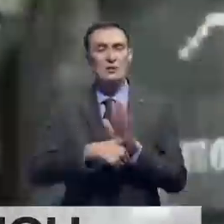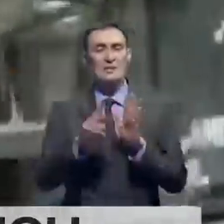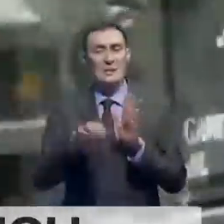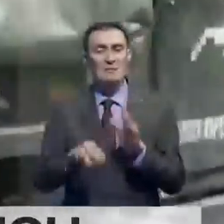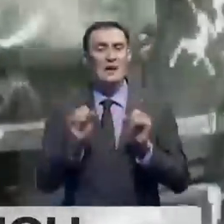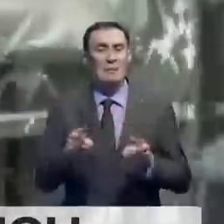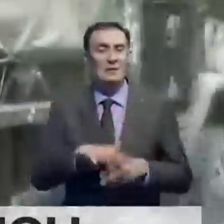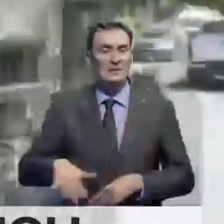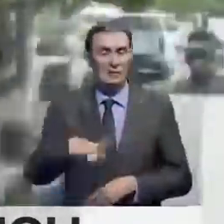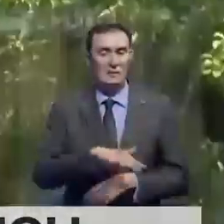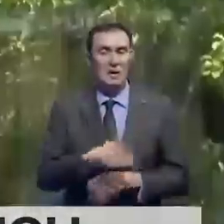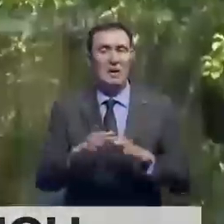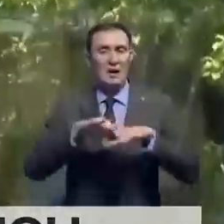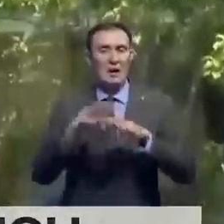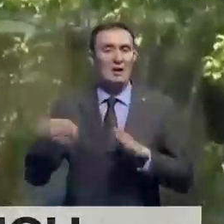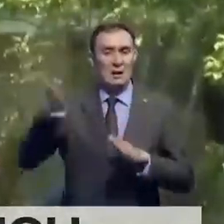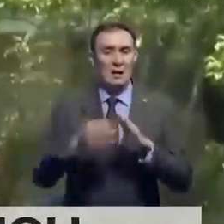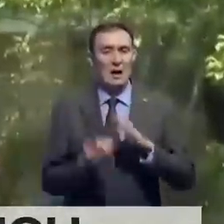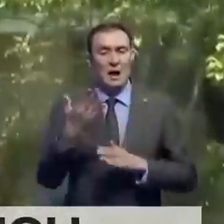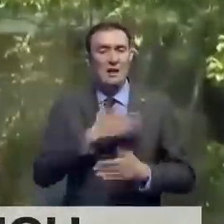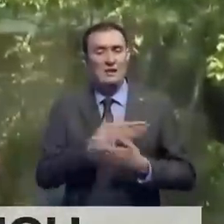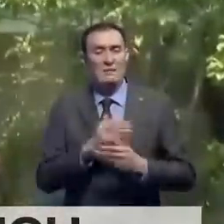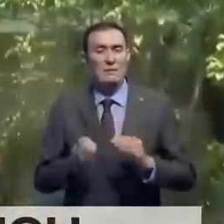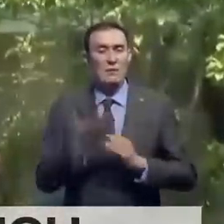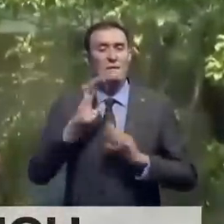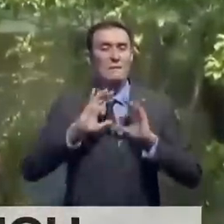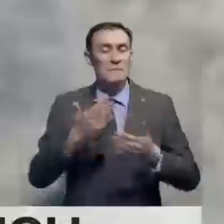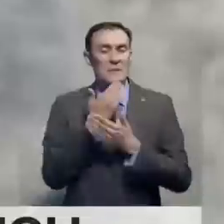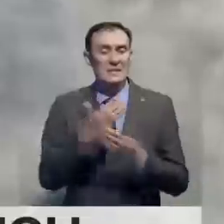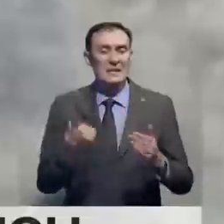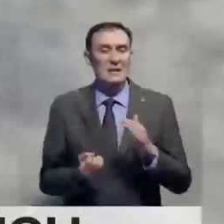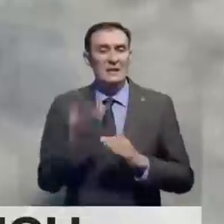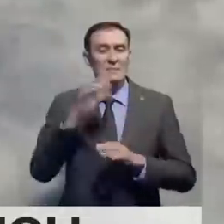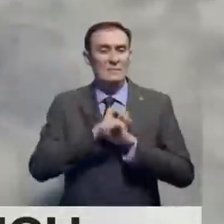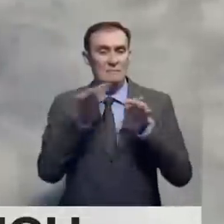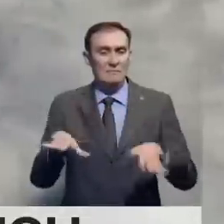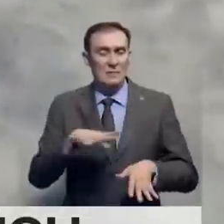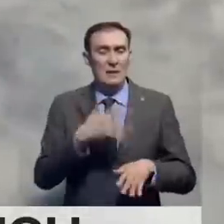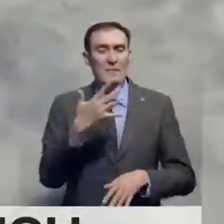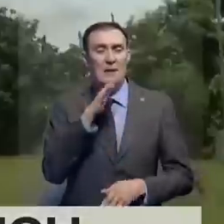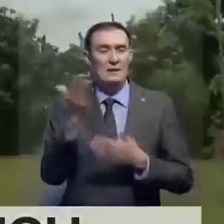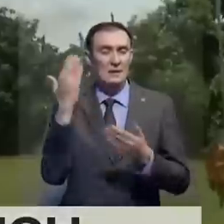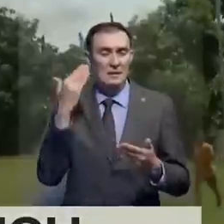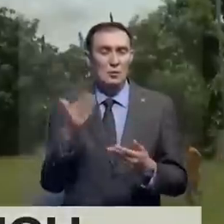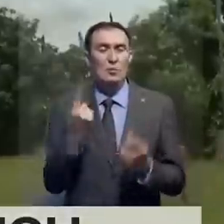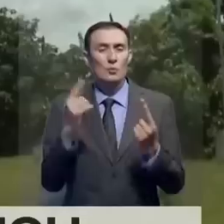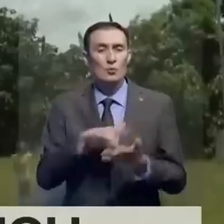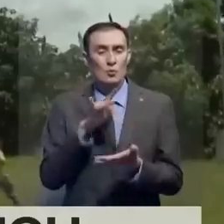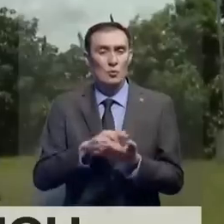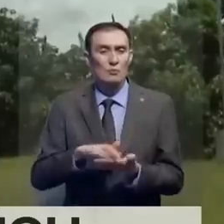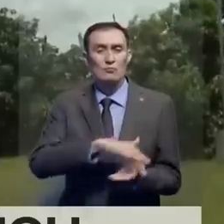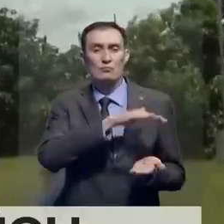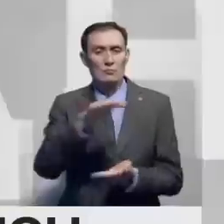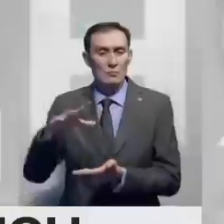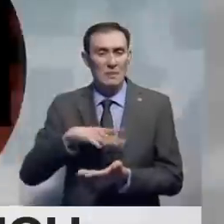от опасной зоны отмечу является одним из самых активных вулканов в мире последнее извержение произошло пять лет назад когда целые города покрылись